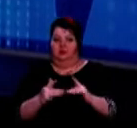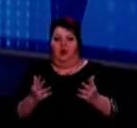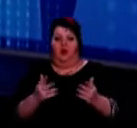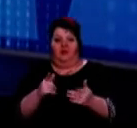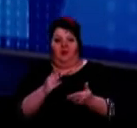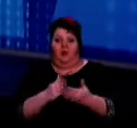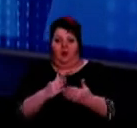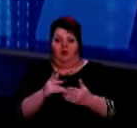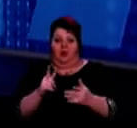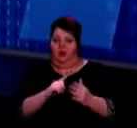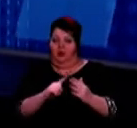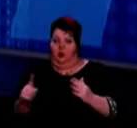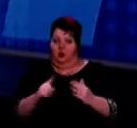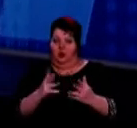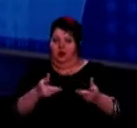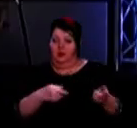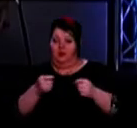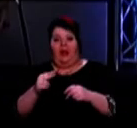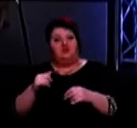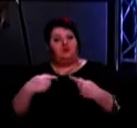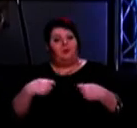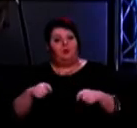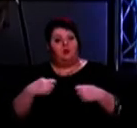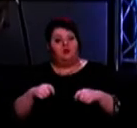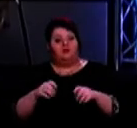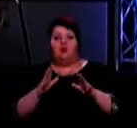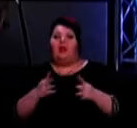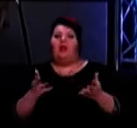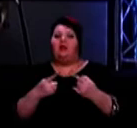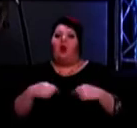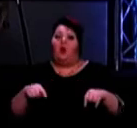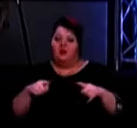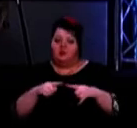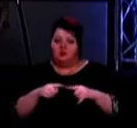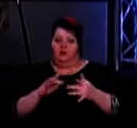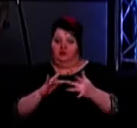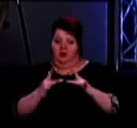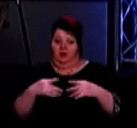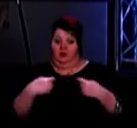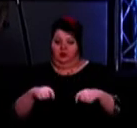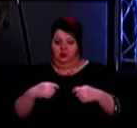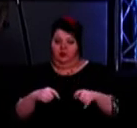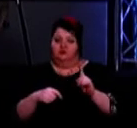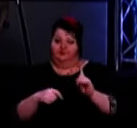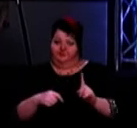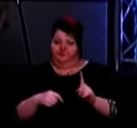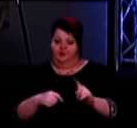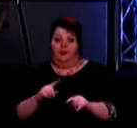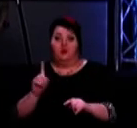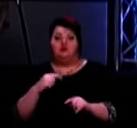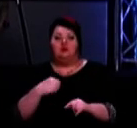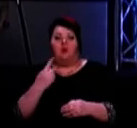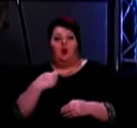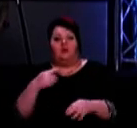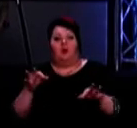на увазі кур'єрів, так, які доставляють, чи продавців? Продавці, які організовують онлайн-магазини. Які організовують, добре. Що ми говоримо